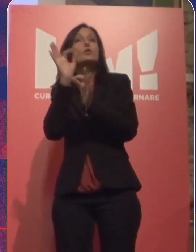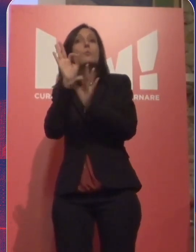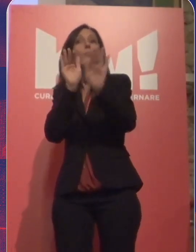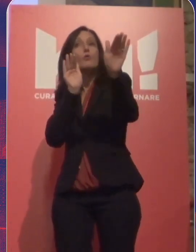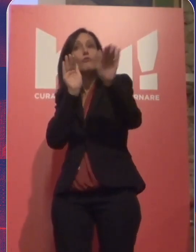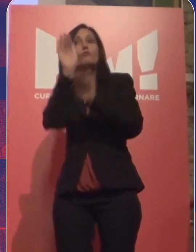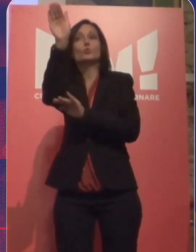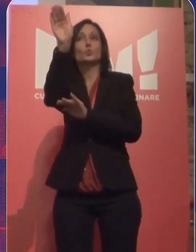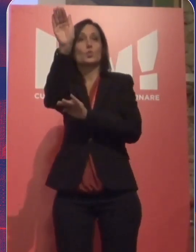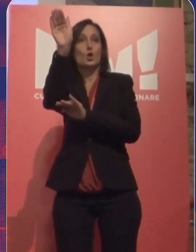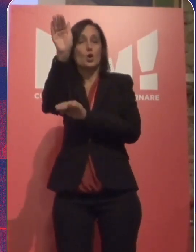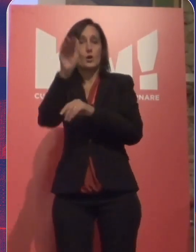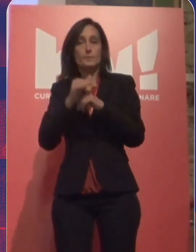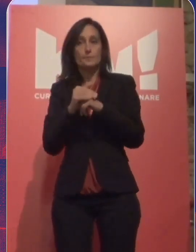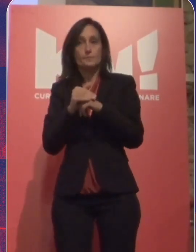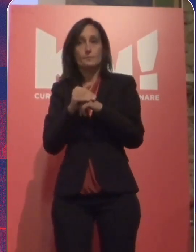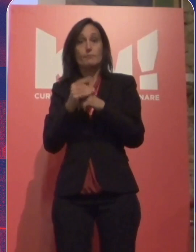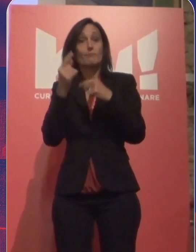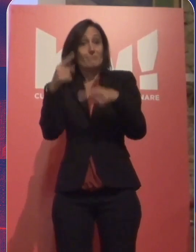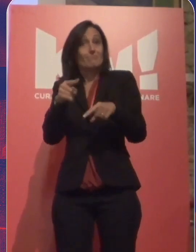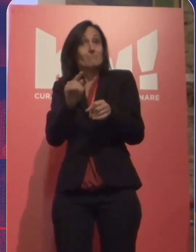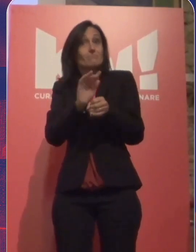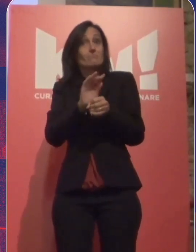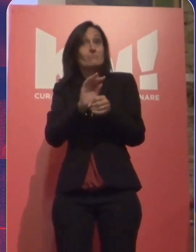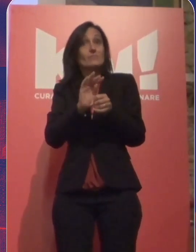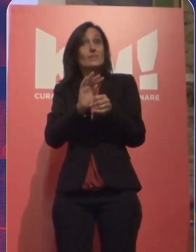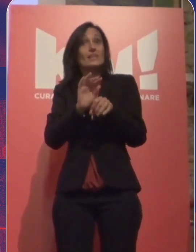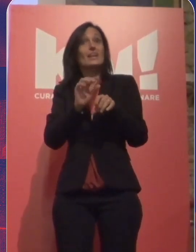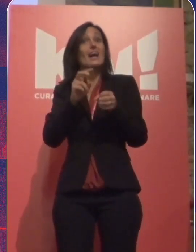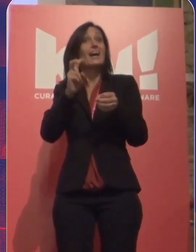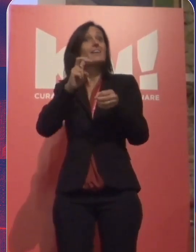in quanto tale che il virus ha compromesso